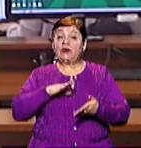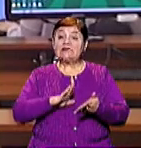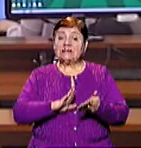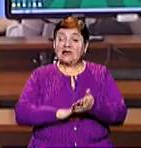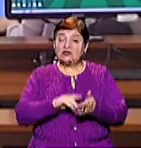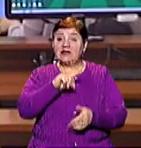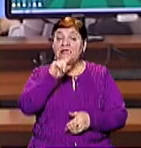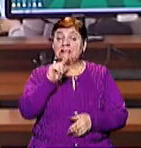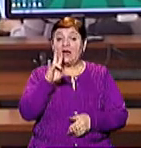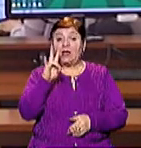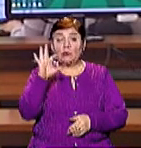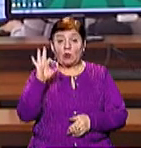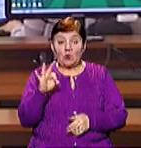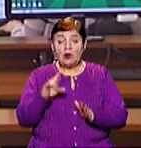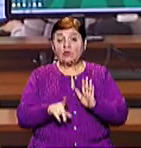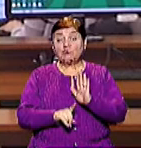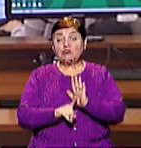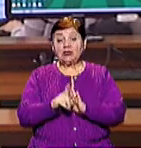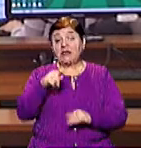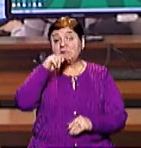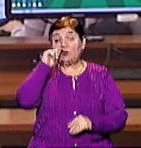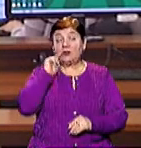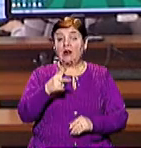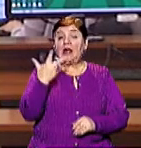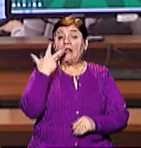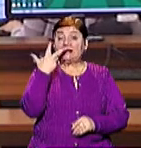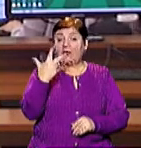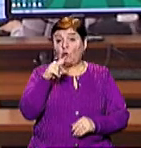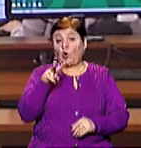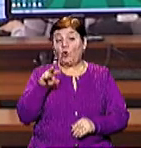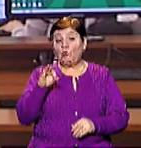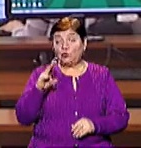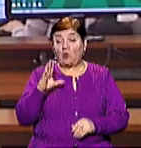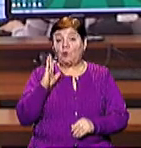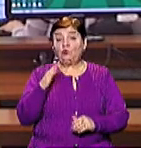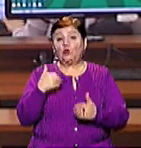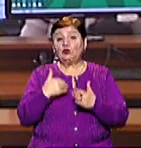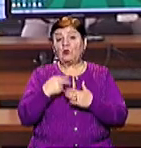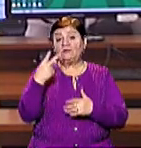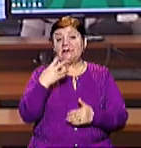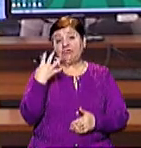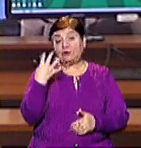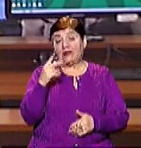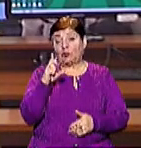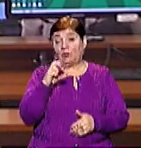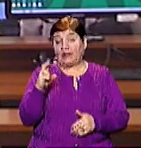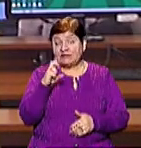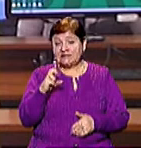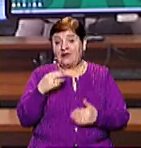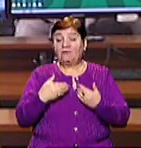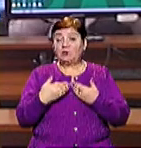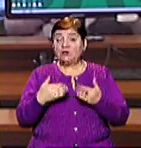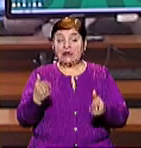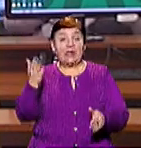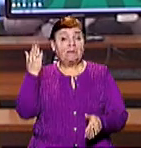реєстрація на зовнішнє незалежне оцінювання розпочалася в Україні 3 лютого. Вона триватиме до 24 березня для випускників